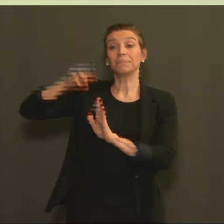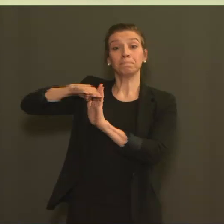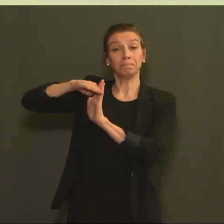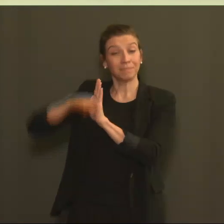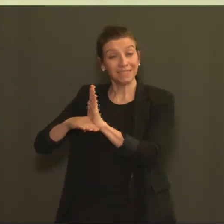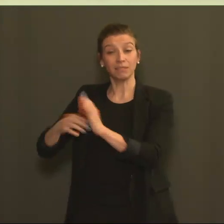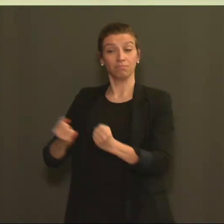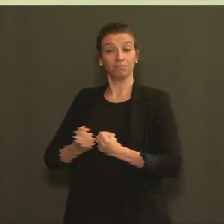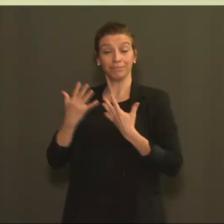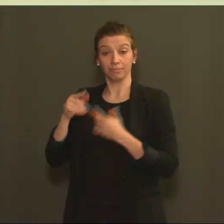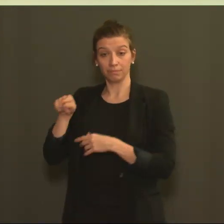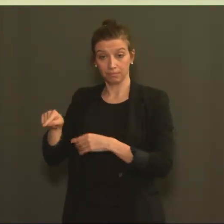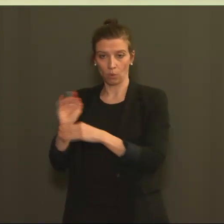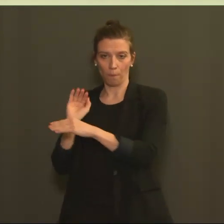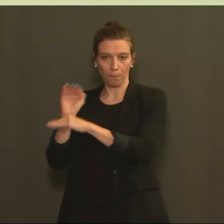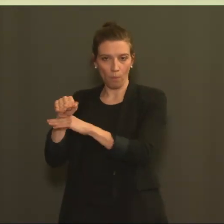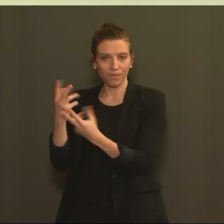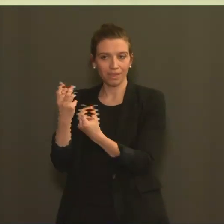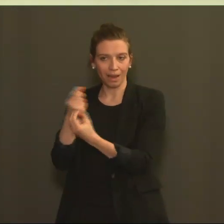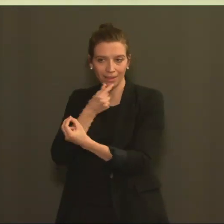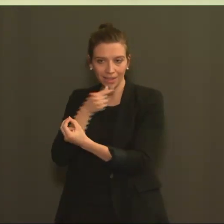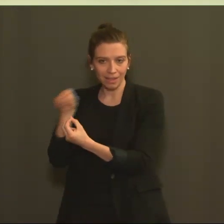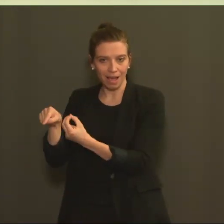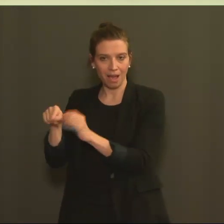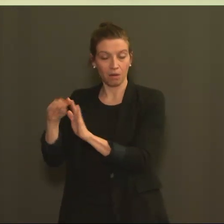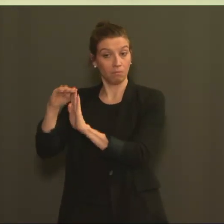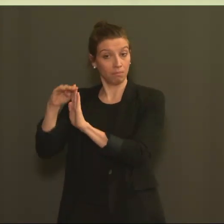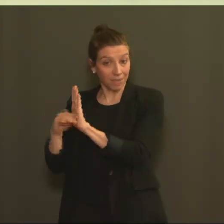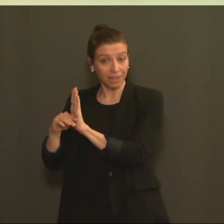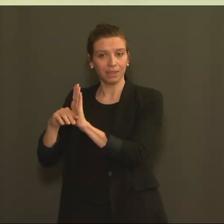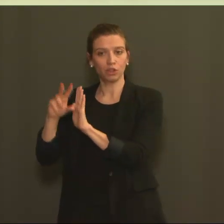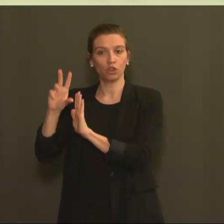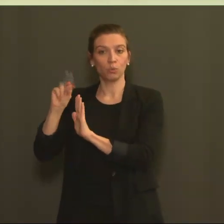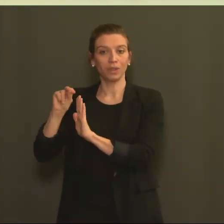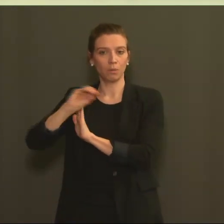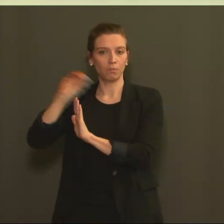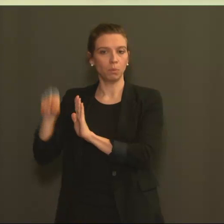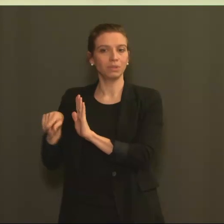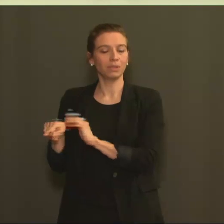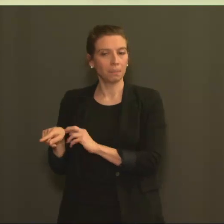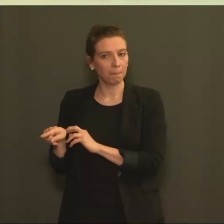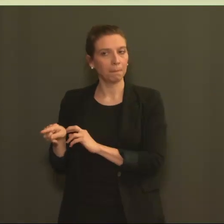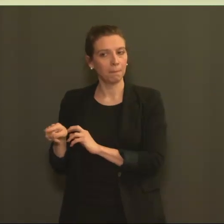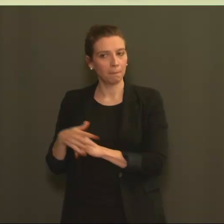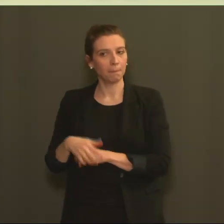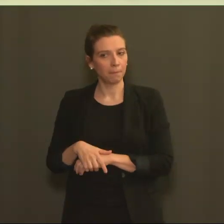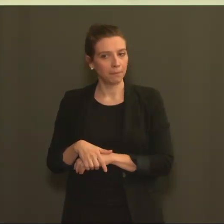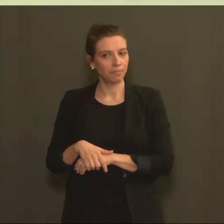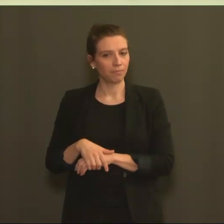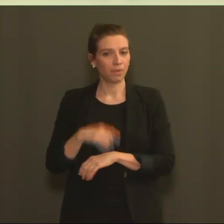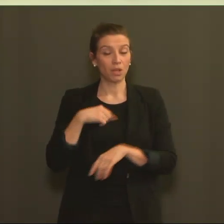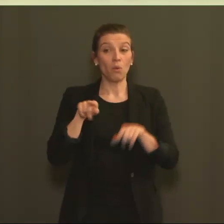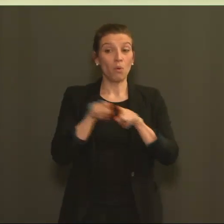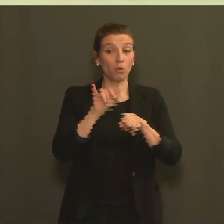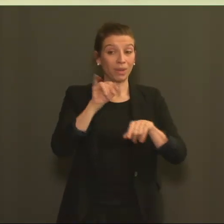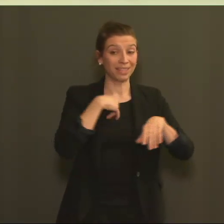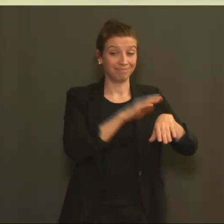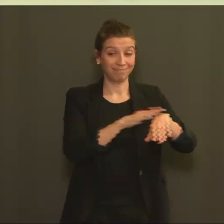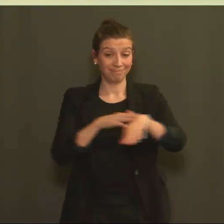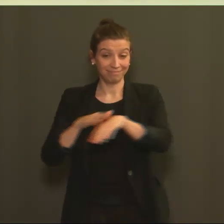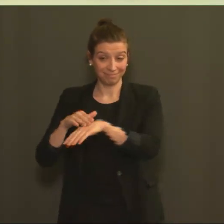kunnen daar ook zeggen dat ondertussen meer dan honderdduizend bewoners en personeelsleden gevaccineerd zijn tegen